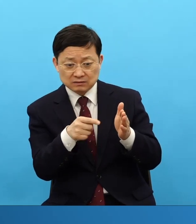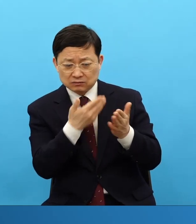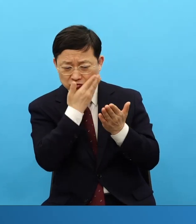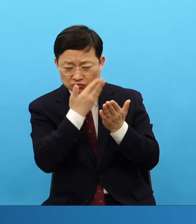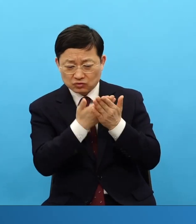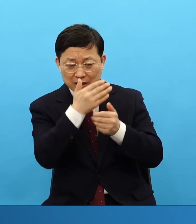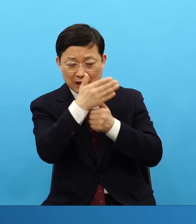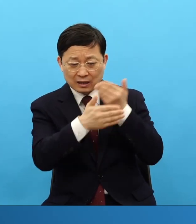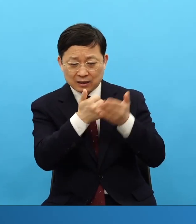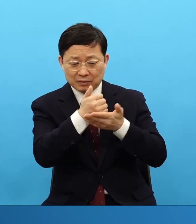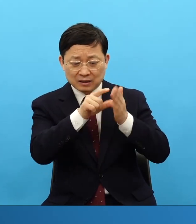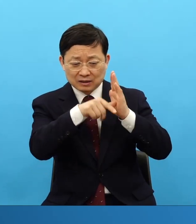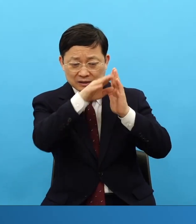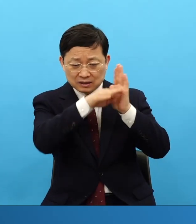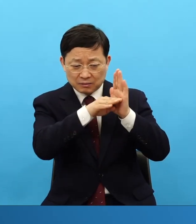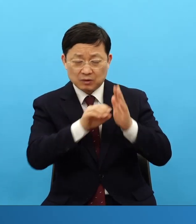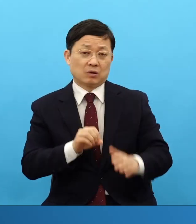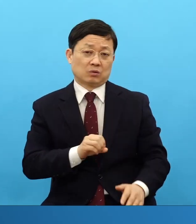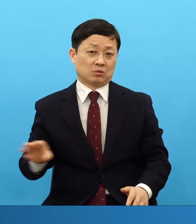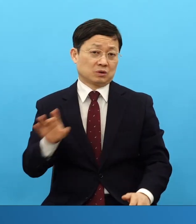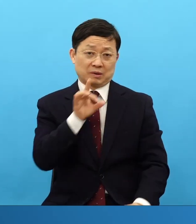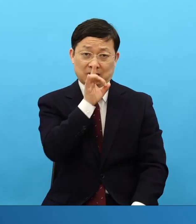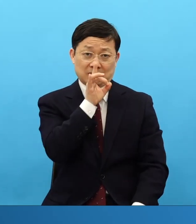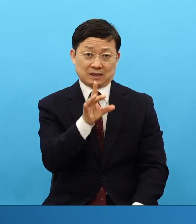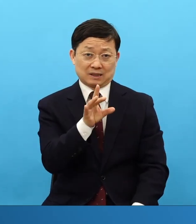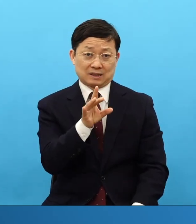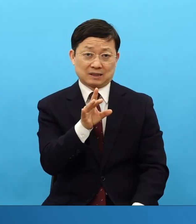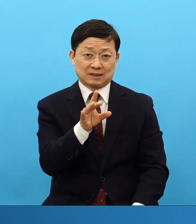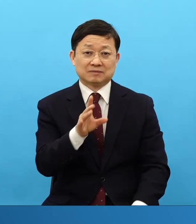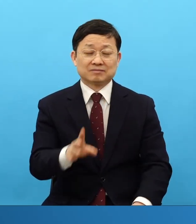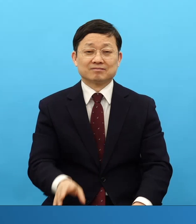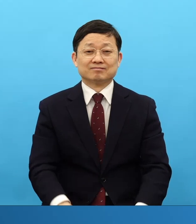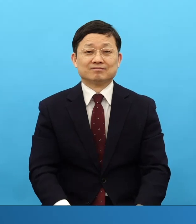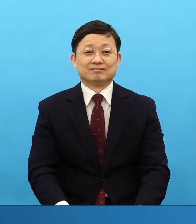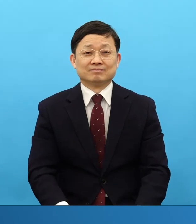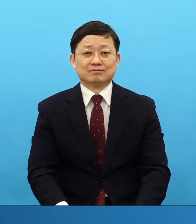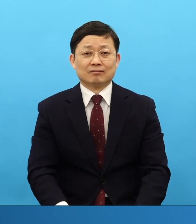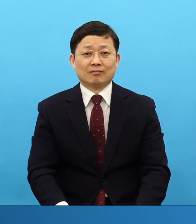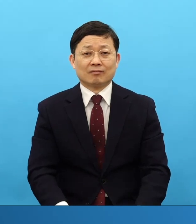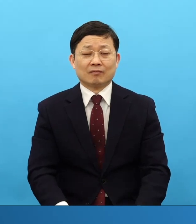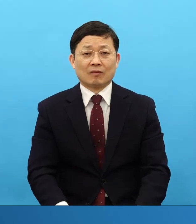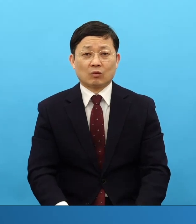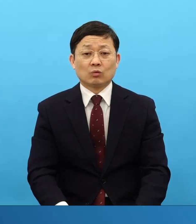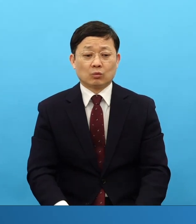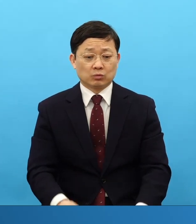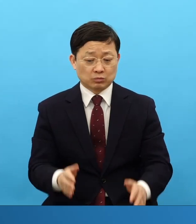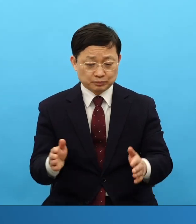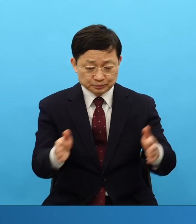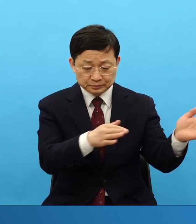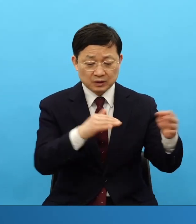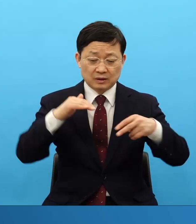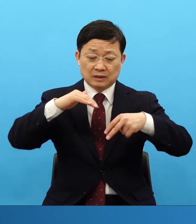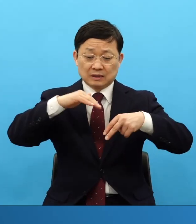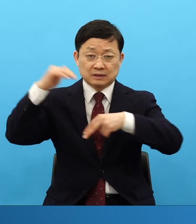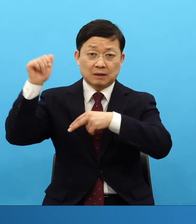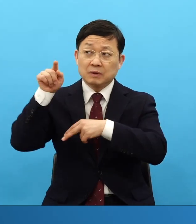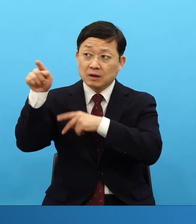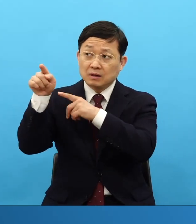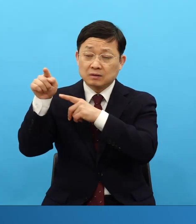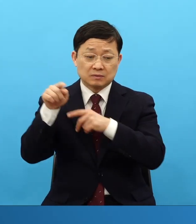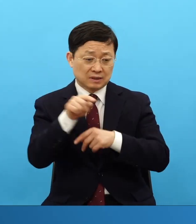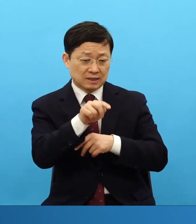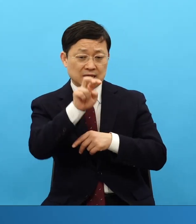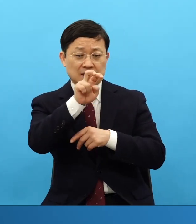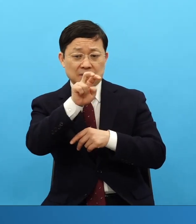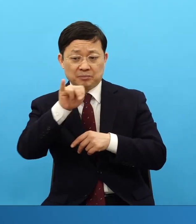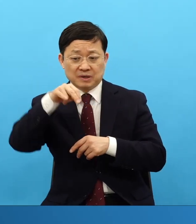in that sense, you must not lose hold of this at any time. 자, 미스바 대회다 엄청난 거잖아요. If it's a Mizpah movement,